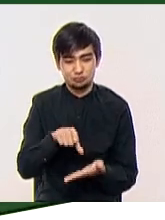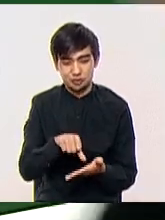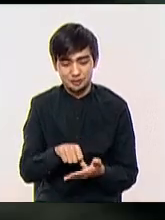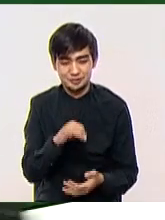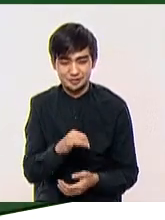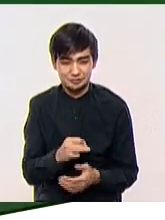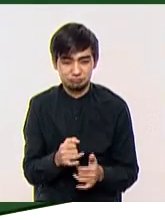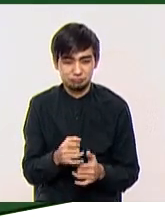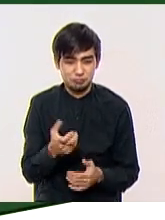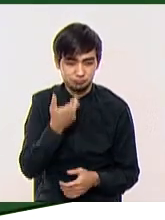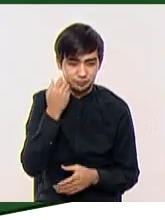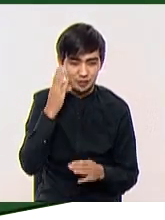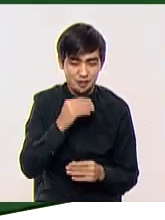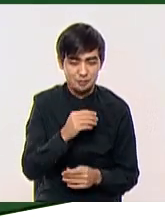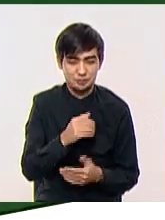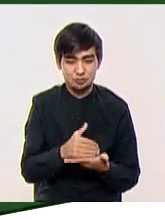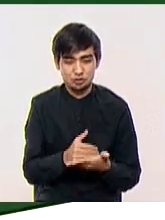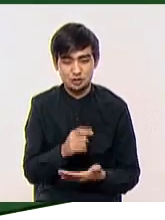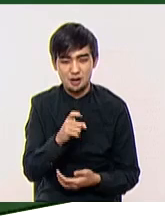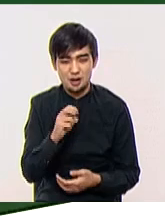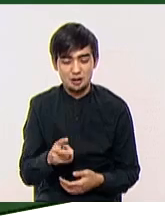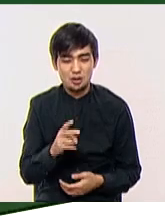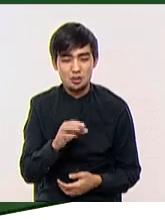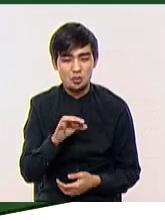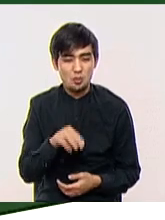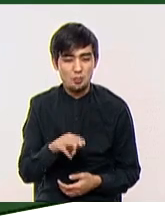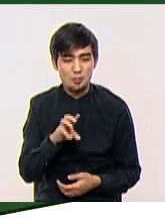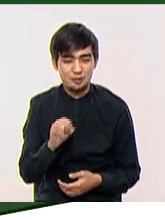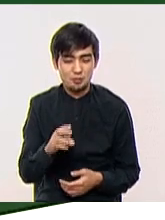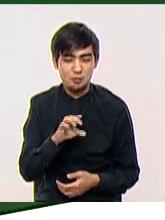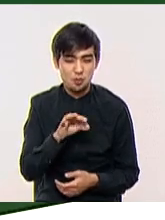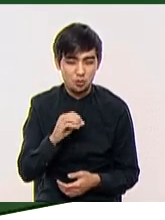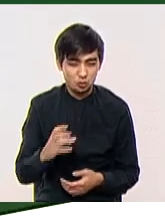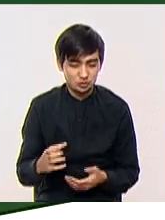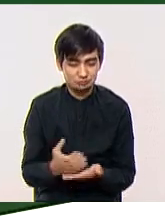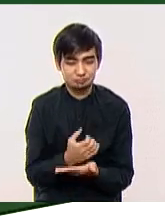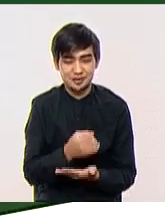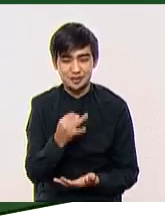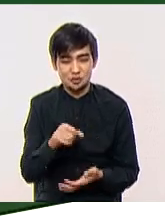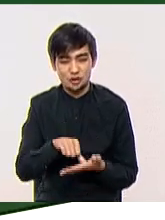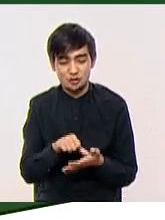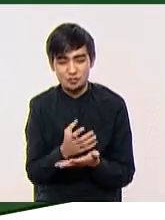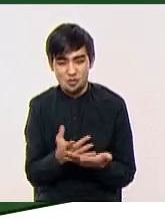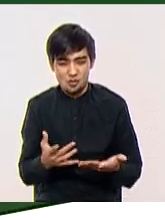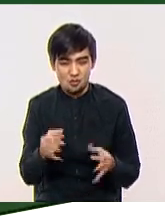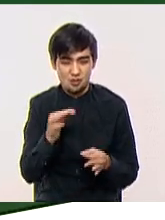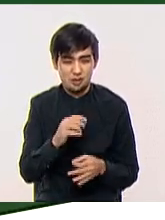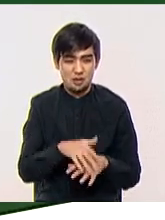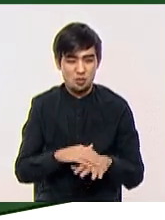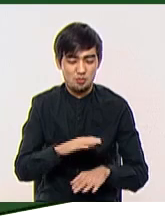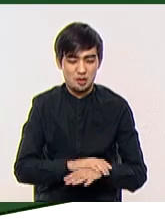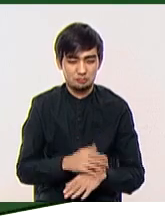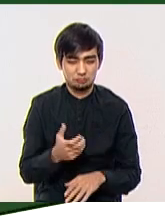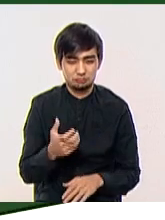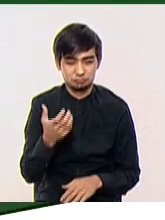использовать широкие возможности приложения Халык Хомбанк, зарабатывать повышенные бонусы и, кроме того, еще участвовать в многочисленных акциях от Халык Банк